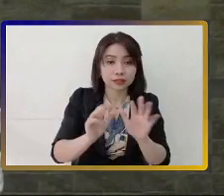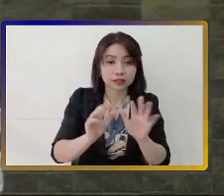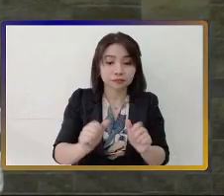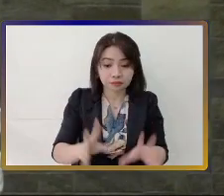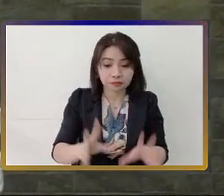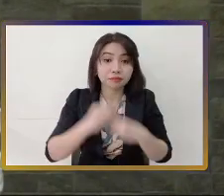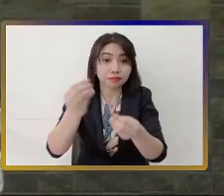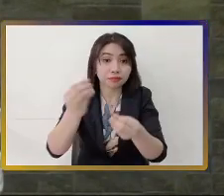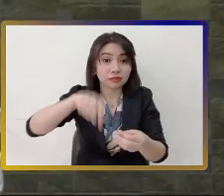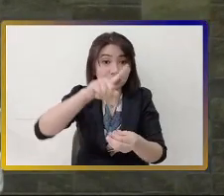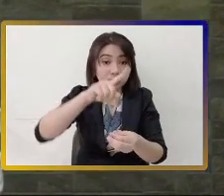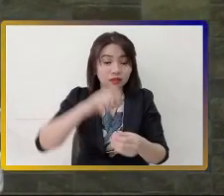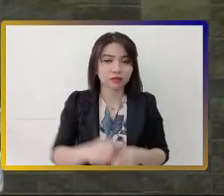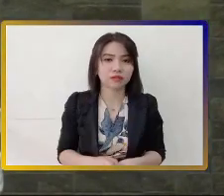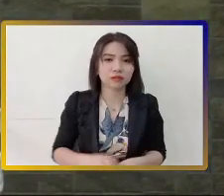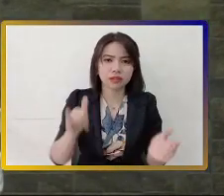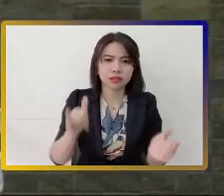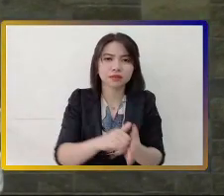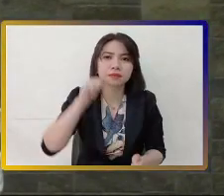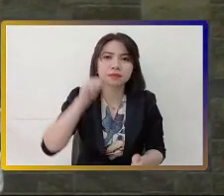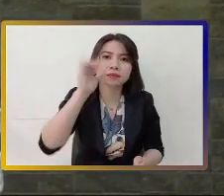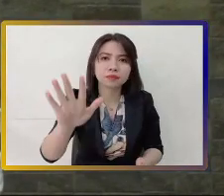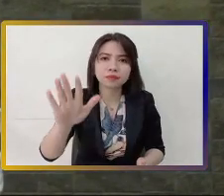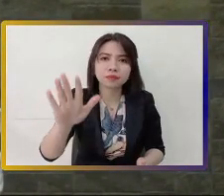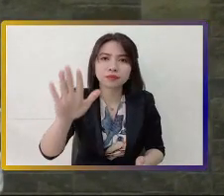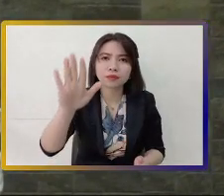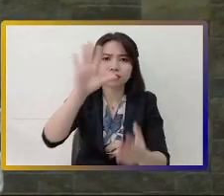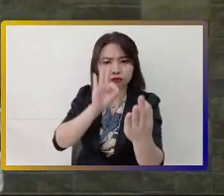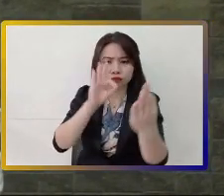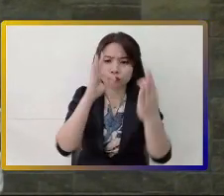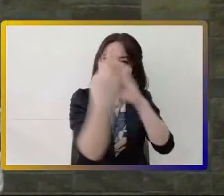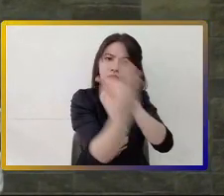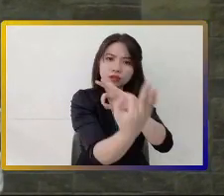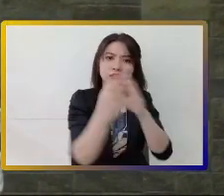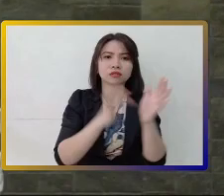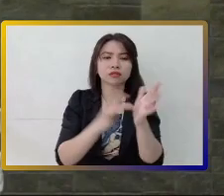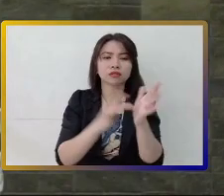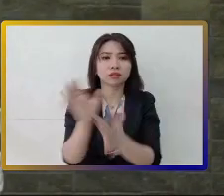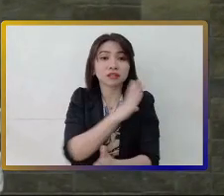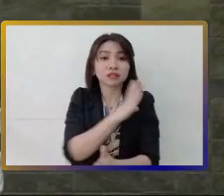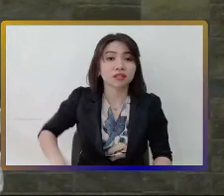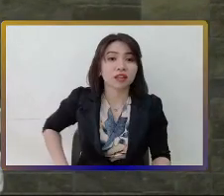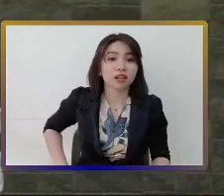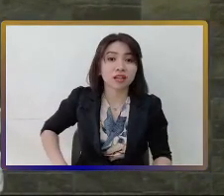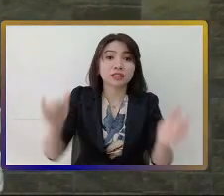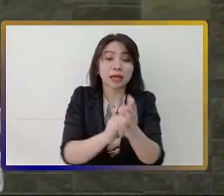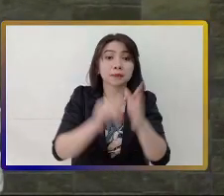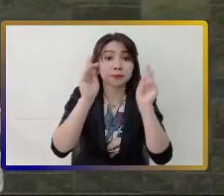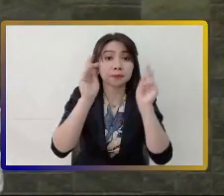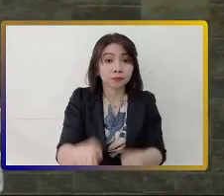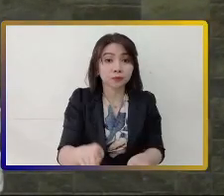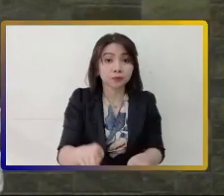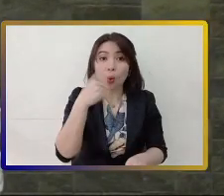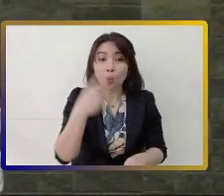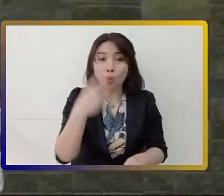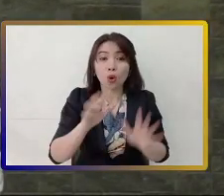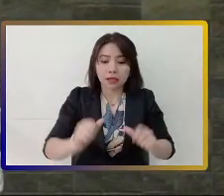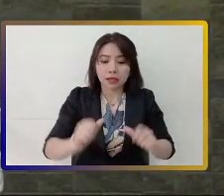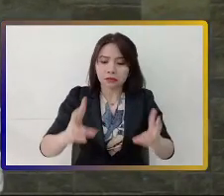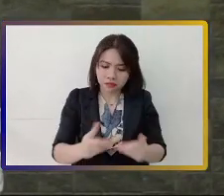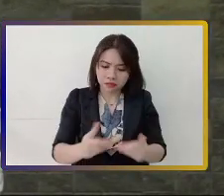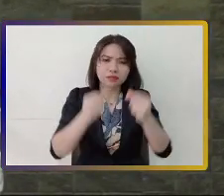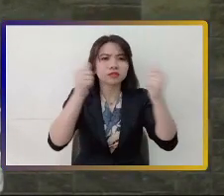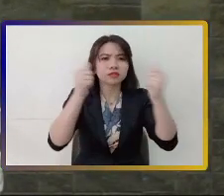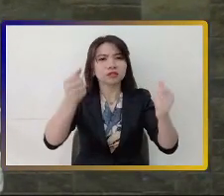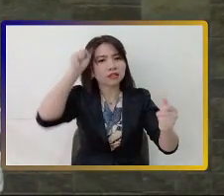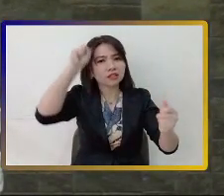ang babaeng ito, mga kapatid, sa isang persona na ang tanging persona na yan ang makakatugon sa kanyang pangangailangan. Hindi